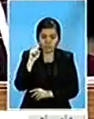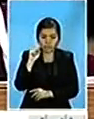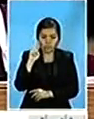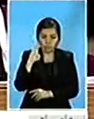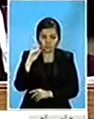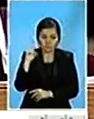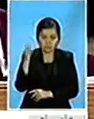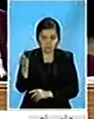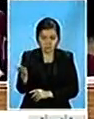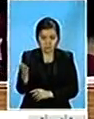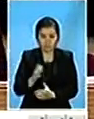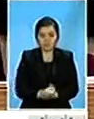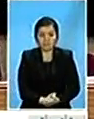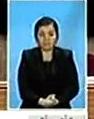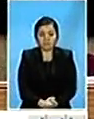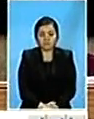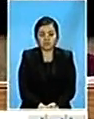ท่านสิรินธรครับเชิญนะ